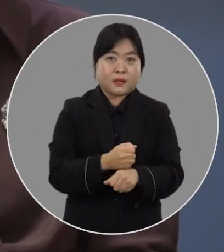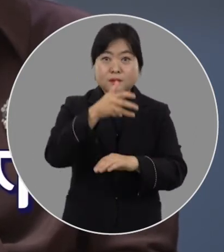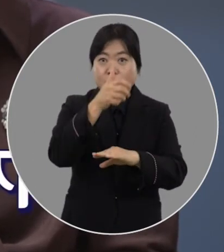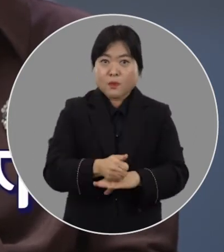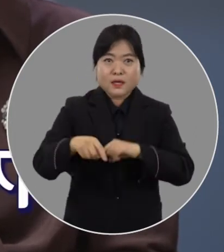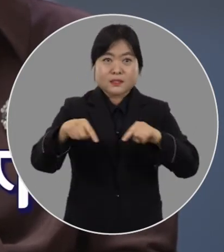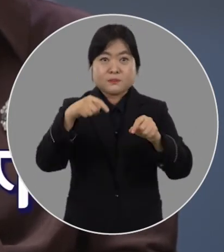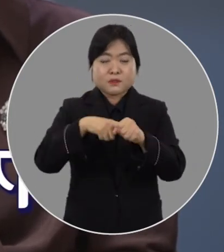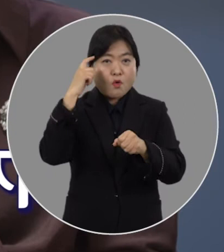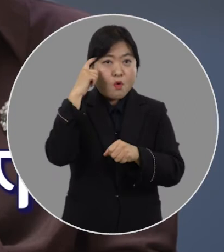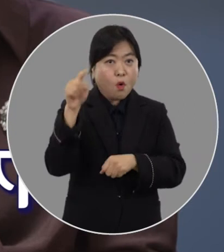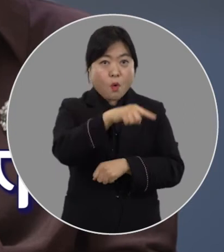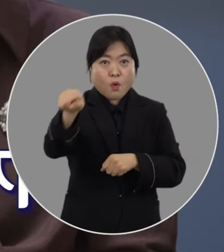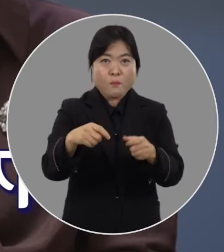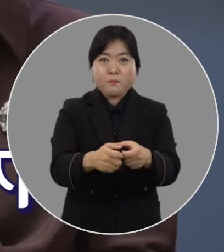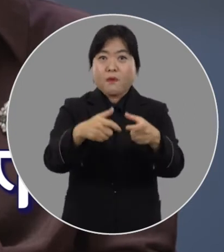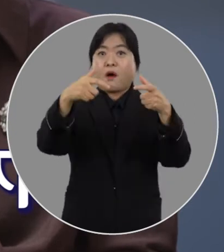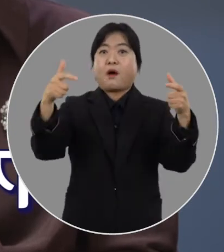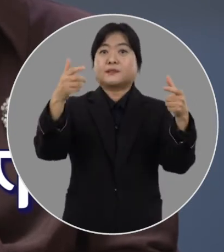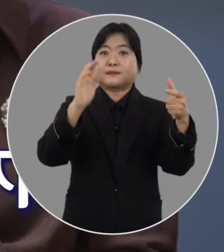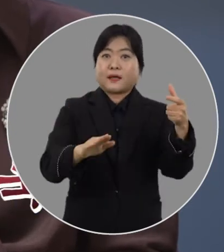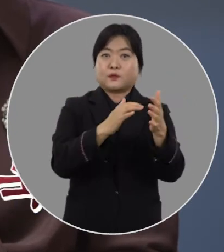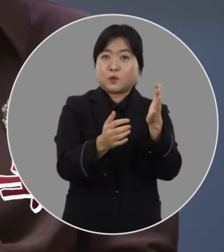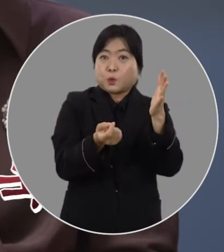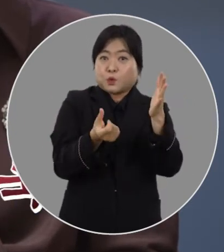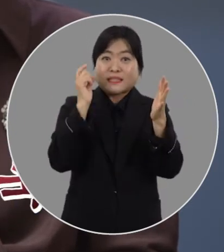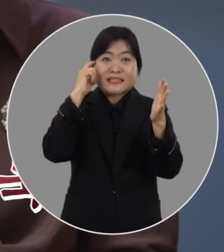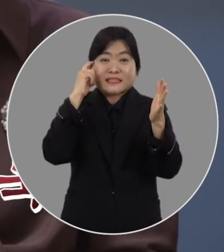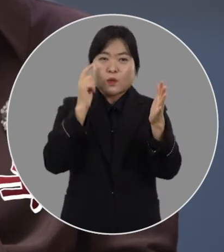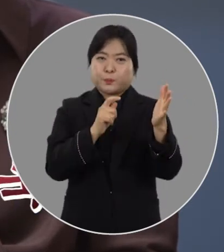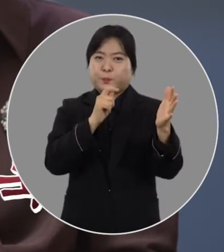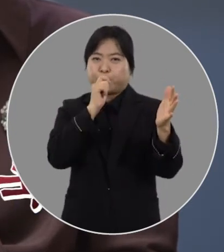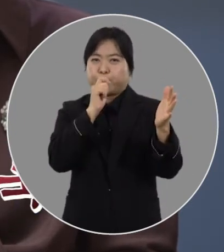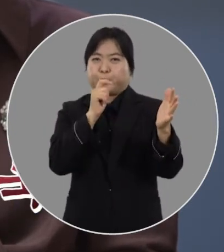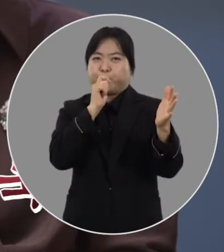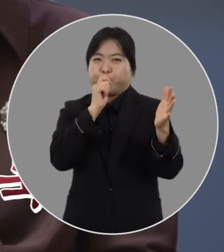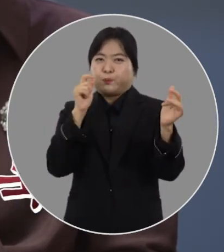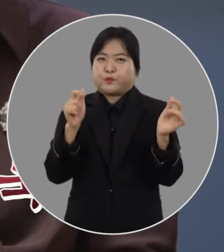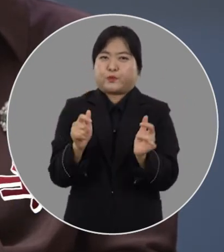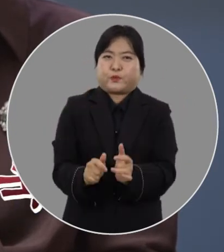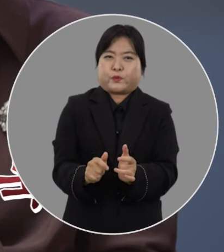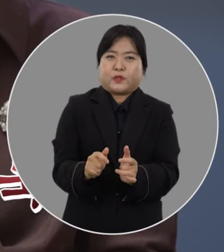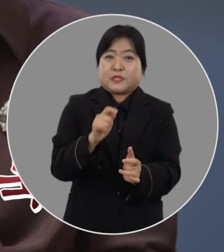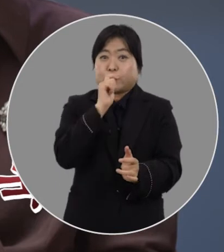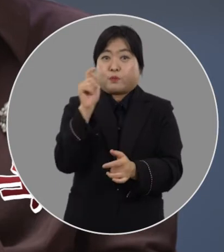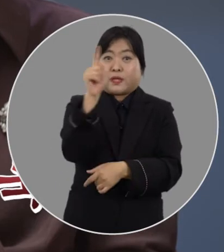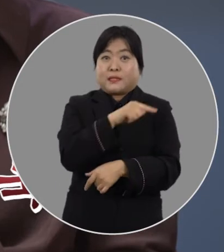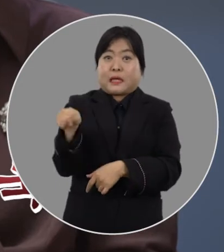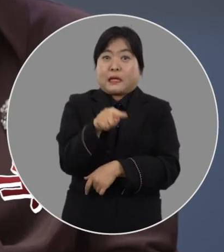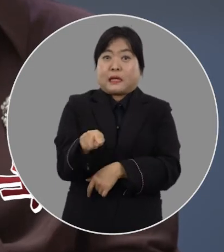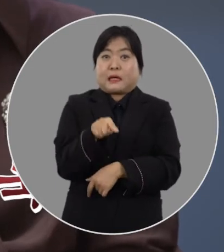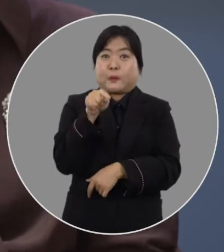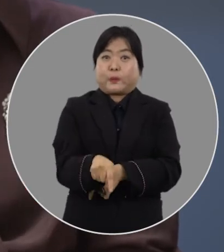결과 지배적인 여론은 점차 널리 퍼지는 데 반해서 소수 의견은 점차 침묵되는 침묵의 나선이 발생한다는